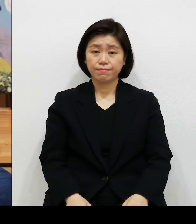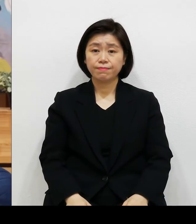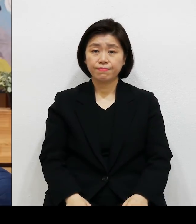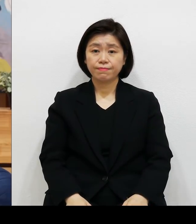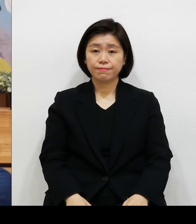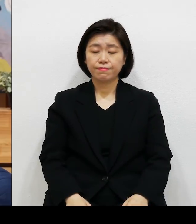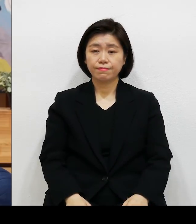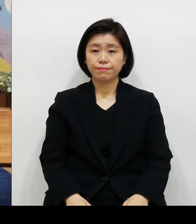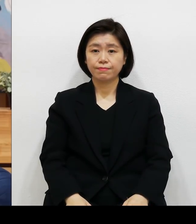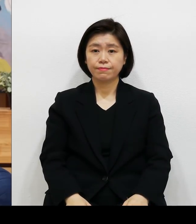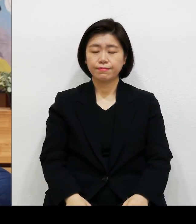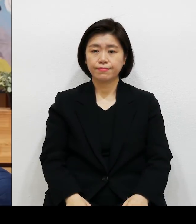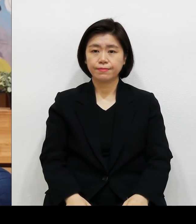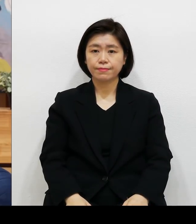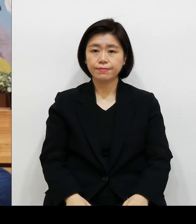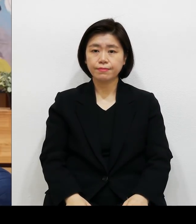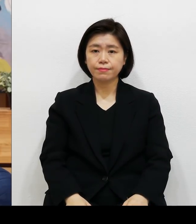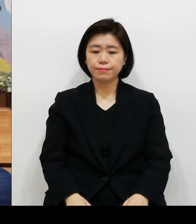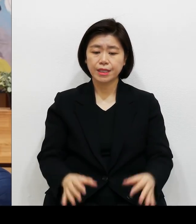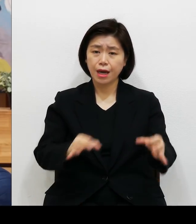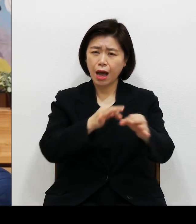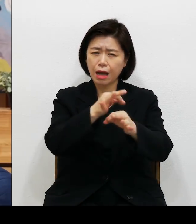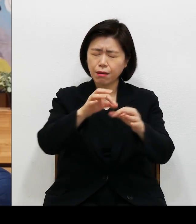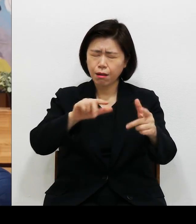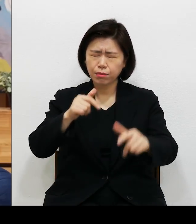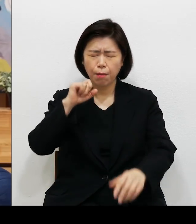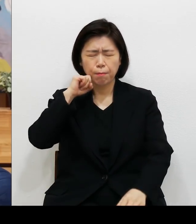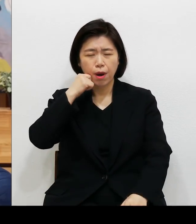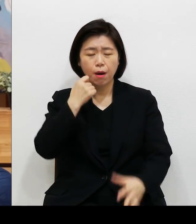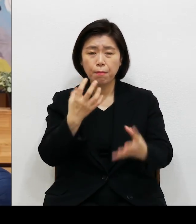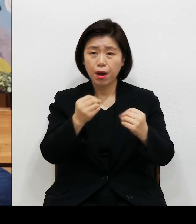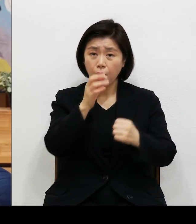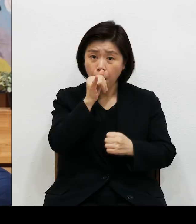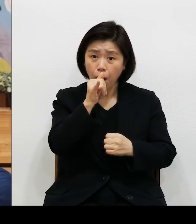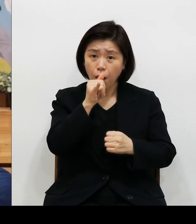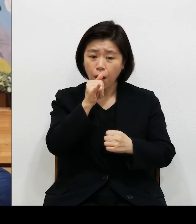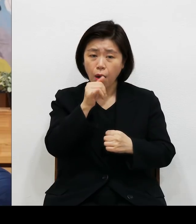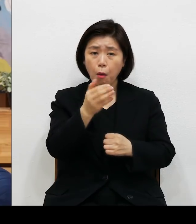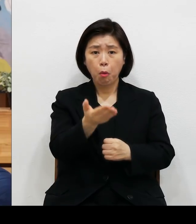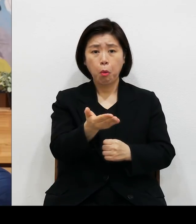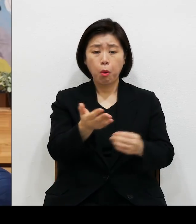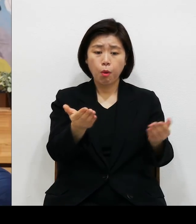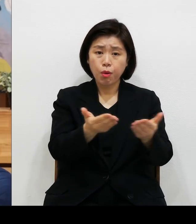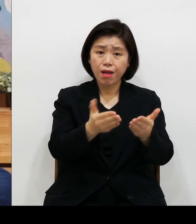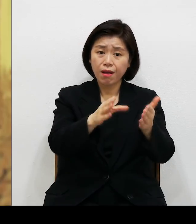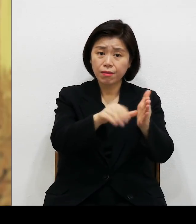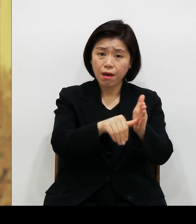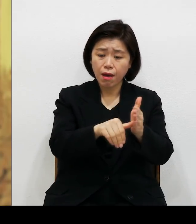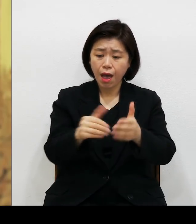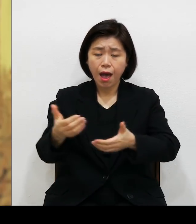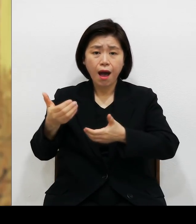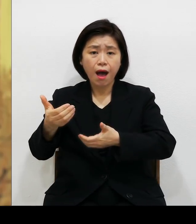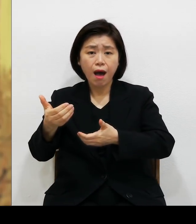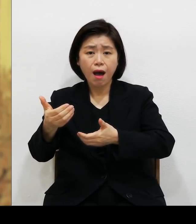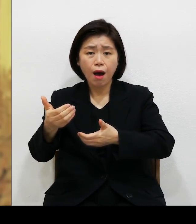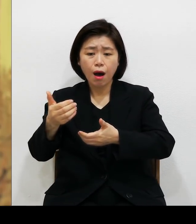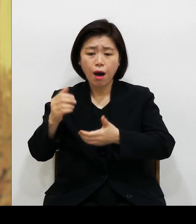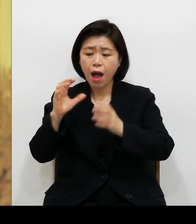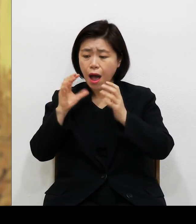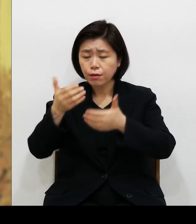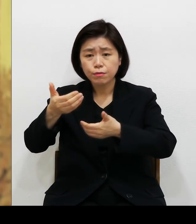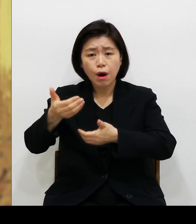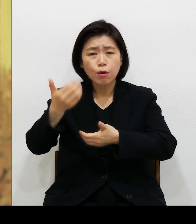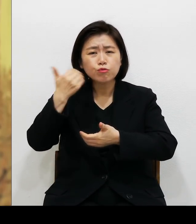남게 됐어요. 네, 일단 뭐 경제적인 어려움, 또 일을 하기 위해서는 아이를 또 누가 돌봐주고 뭐 여러 가지 환경상